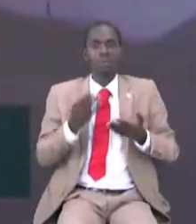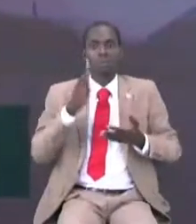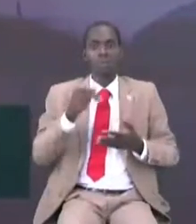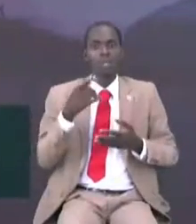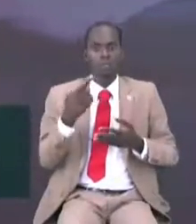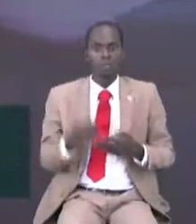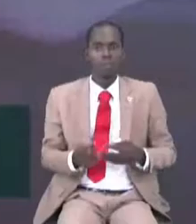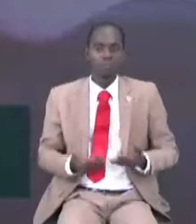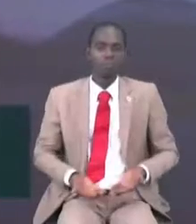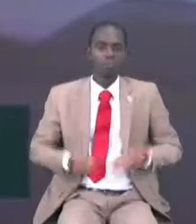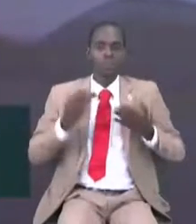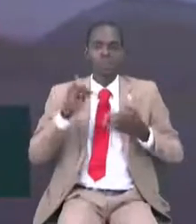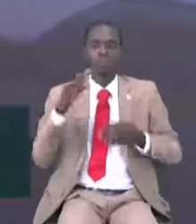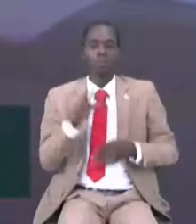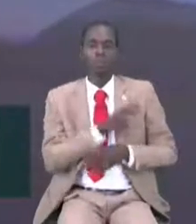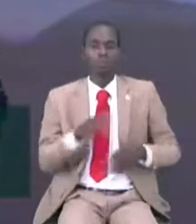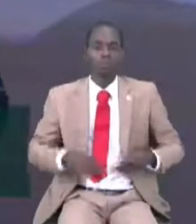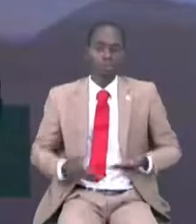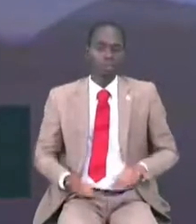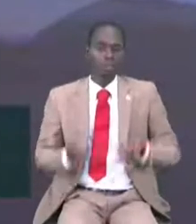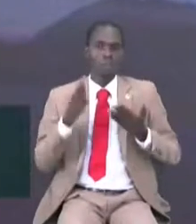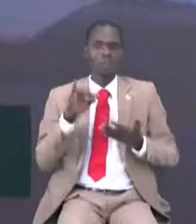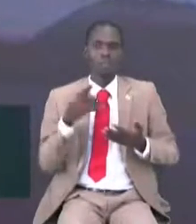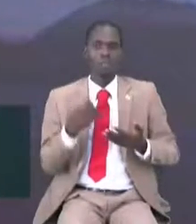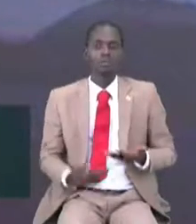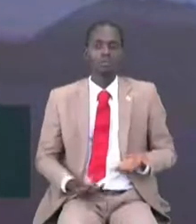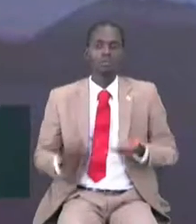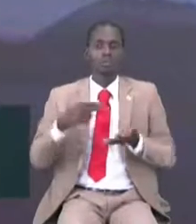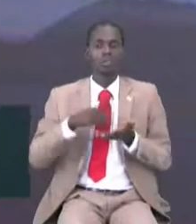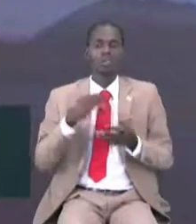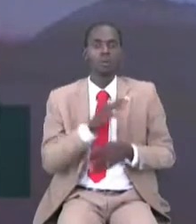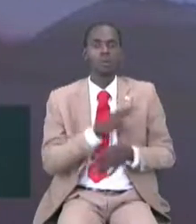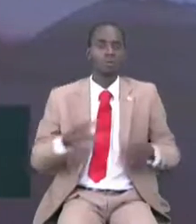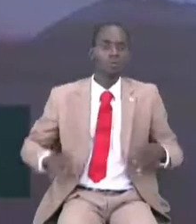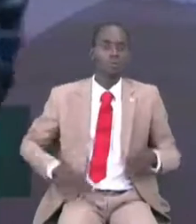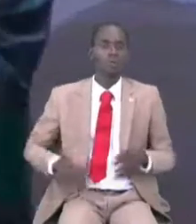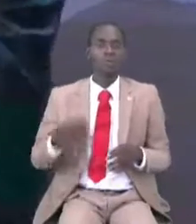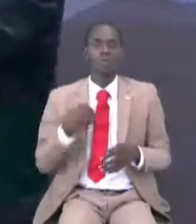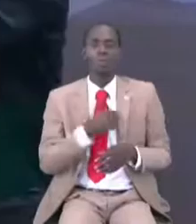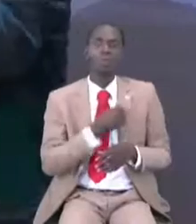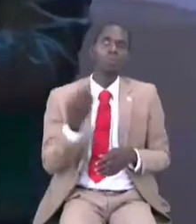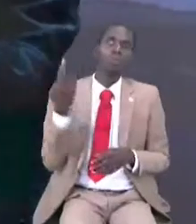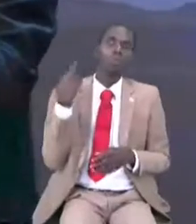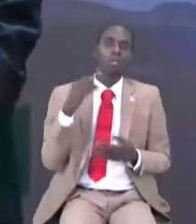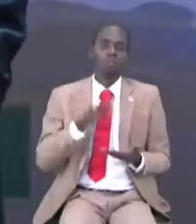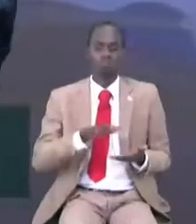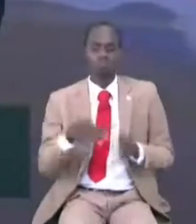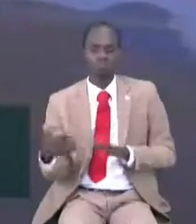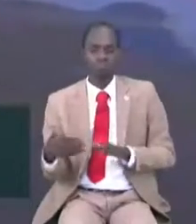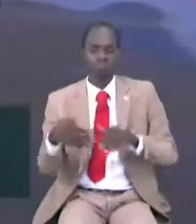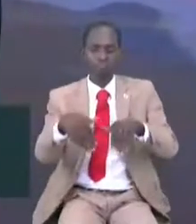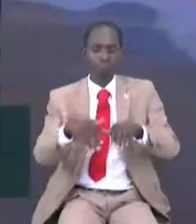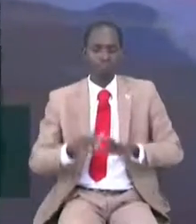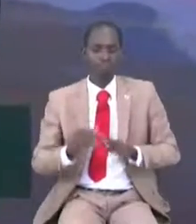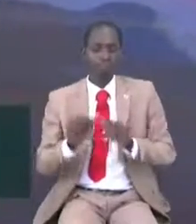étions morts, nous sommes ensevelis, tout est maintenant en bas. Il n'y a pas de bruit, il n'y a pas de